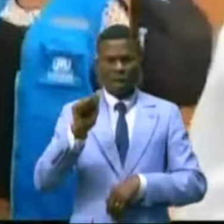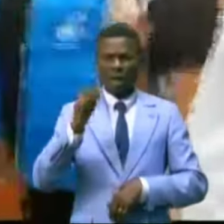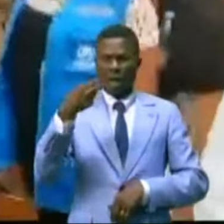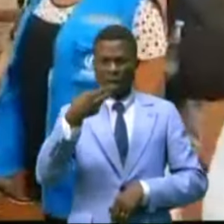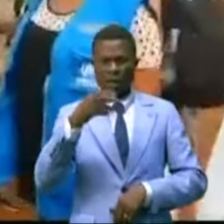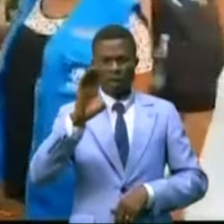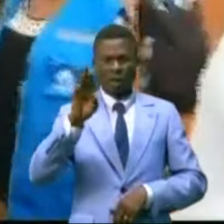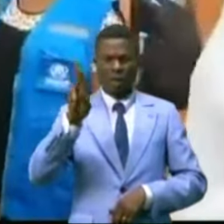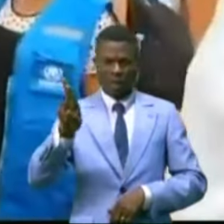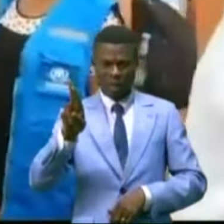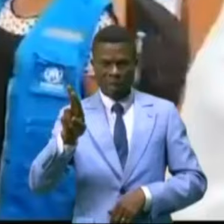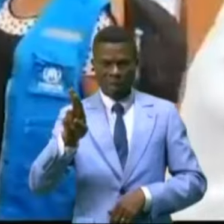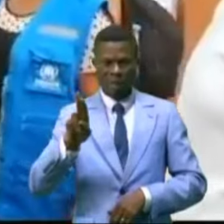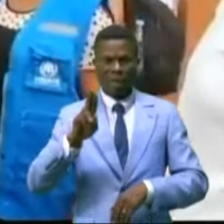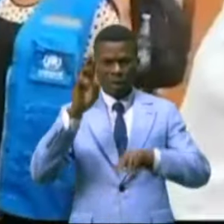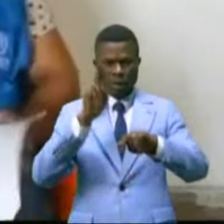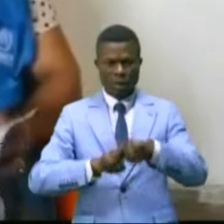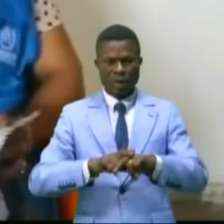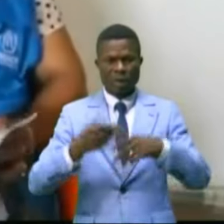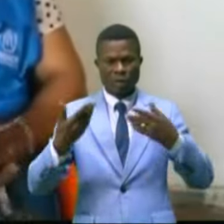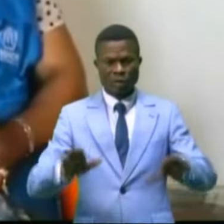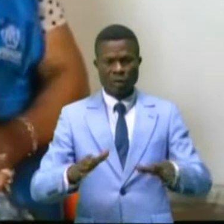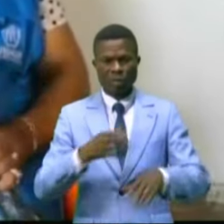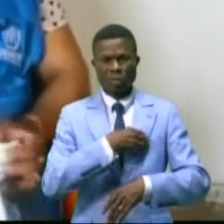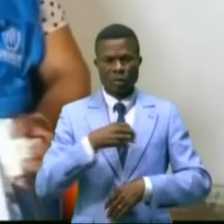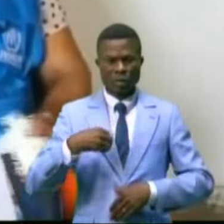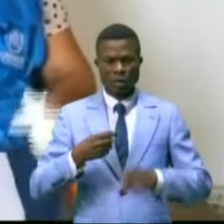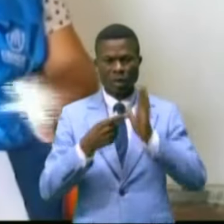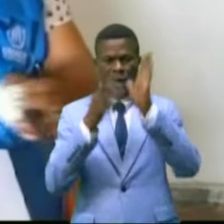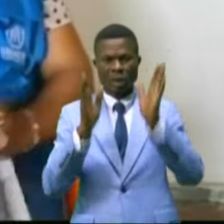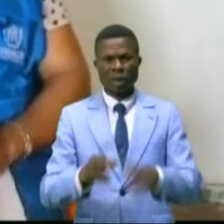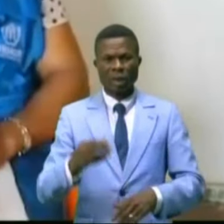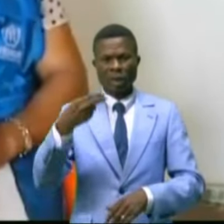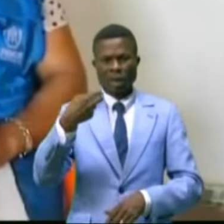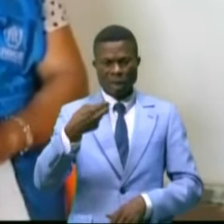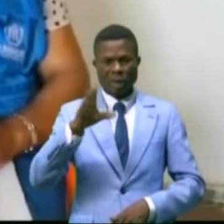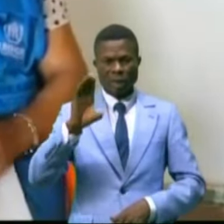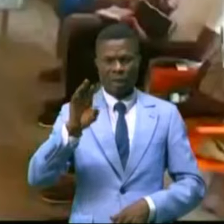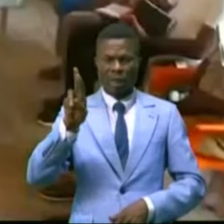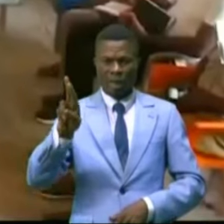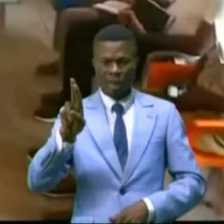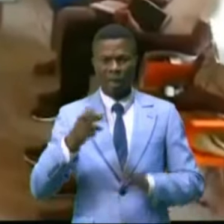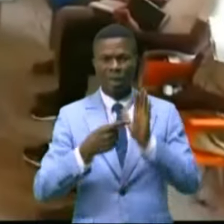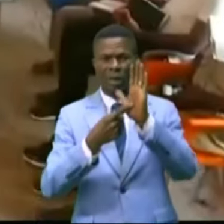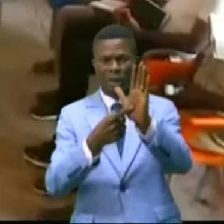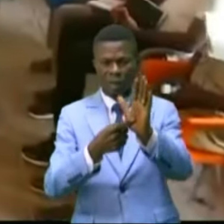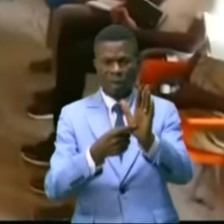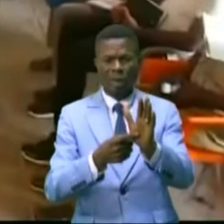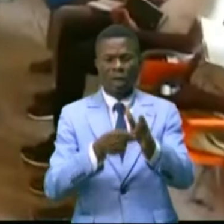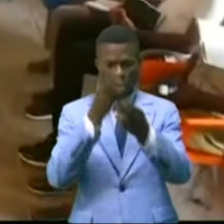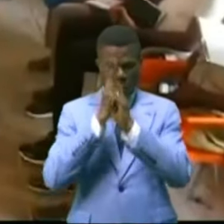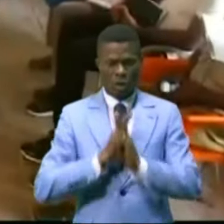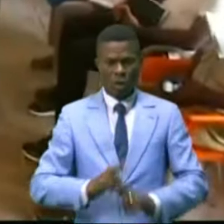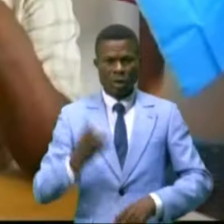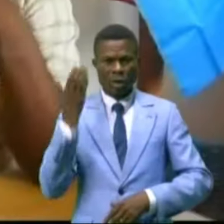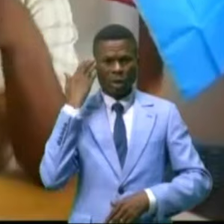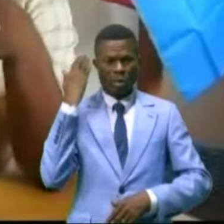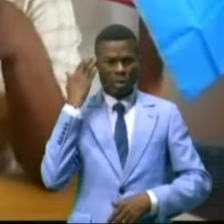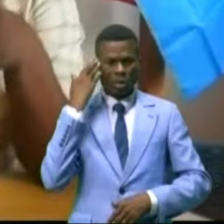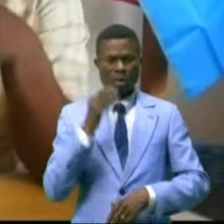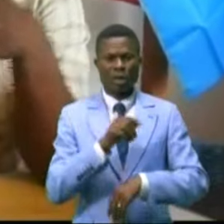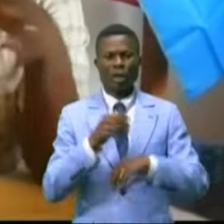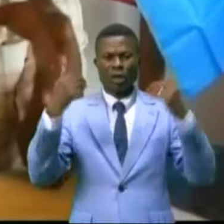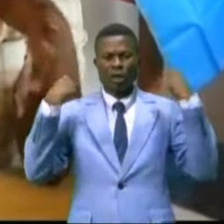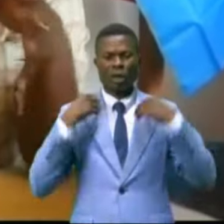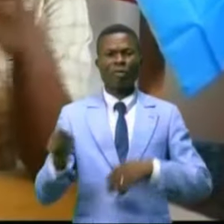de laassine après son installation madame la représentante du HCR RDC est allé présenter ses civilité à Monsieur l'administrateur du